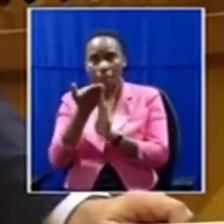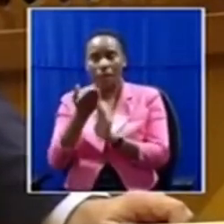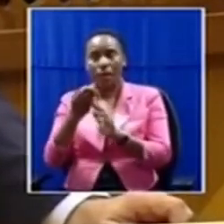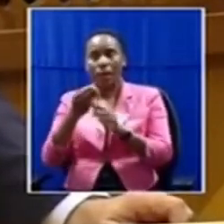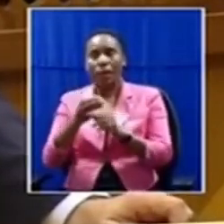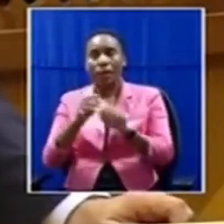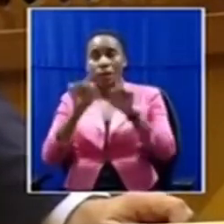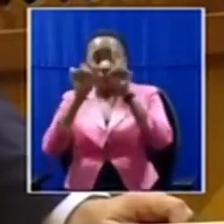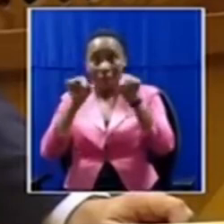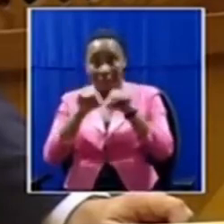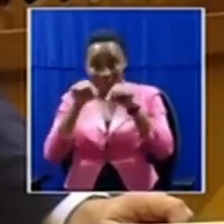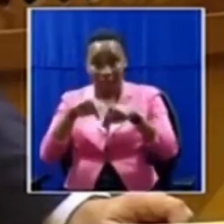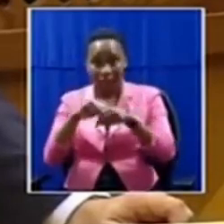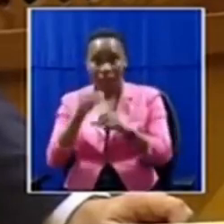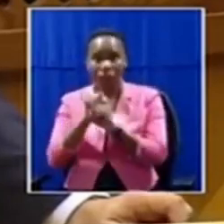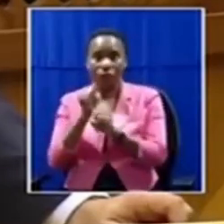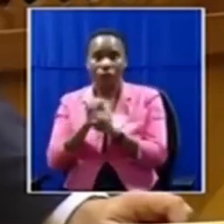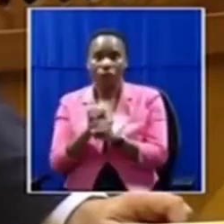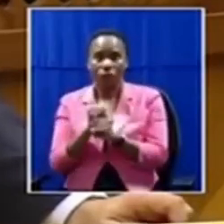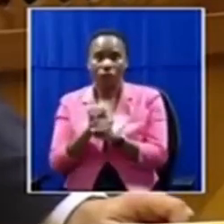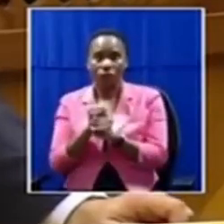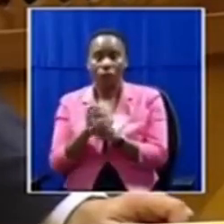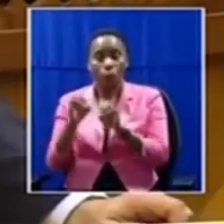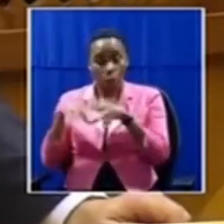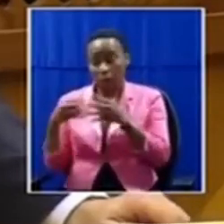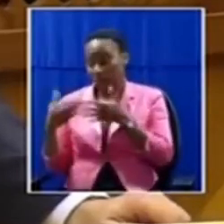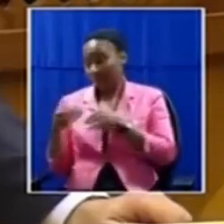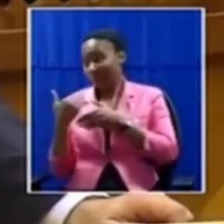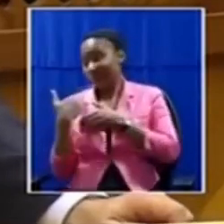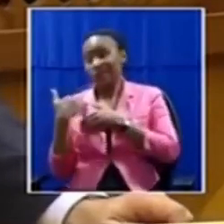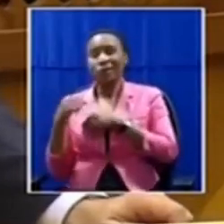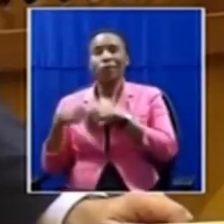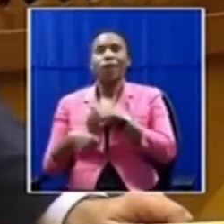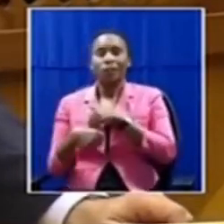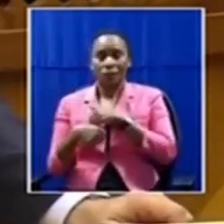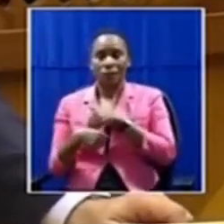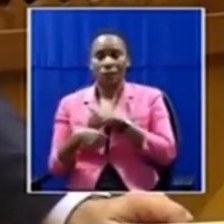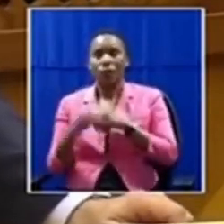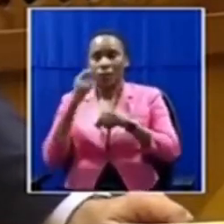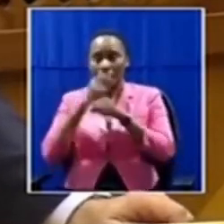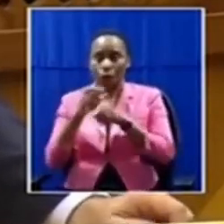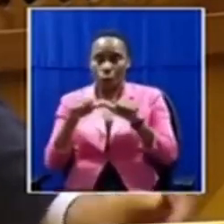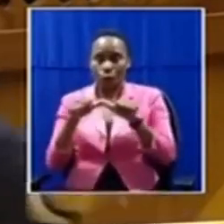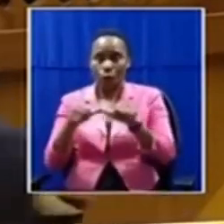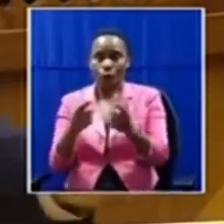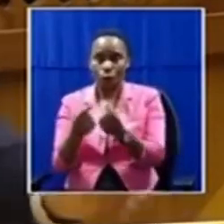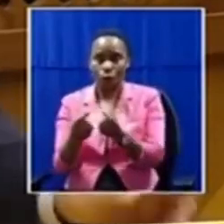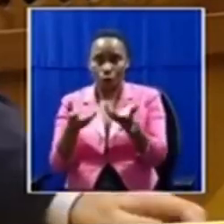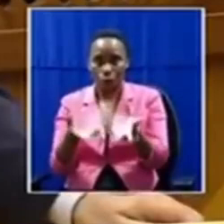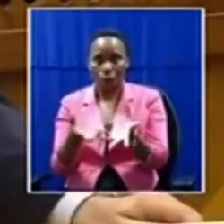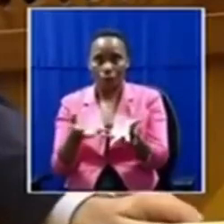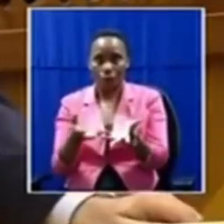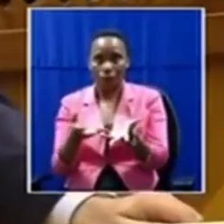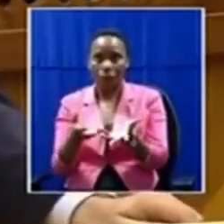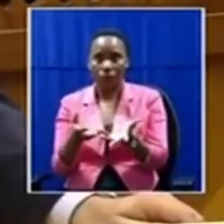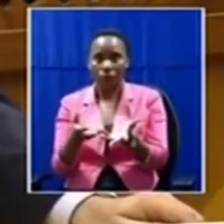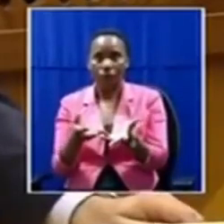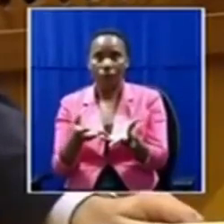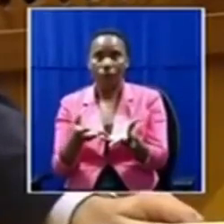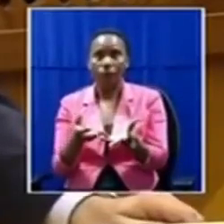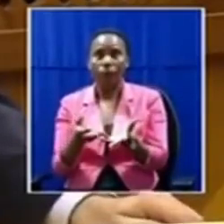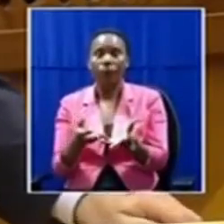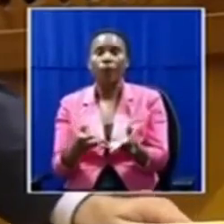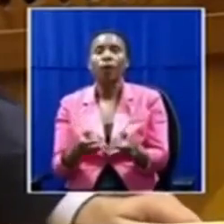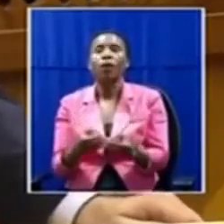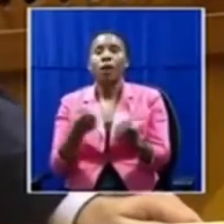Ek kry glad nie 'n gevoel van slaan terug uit sy kamp nie. Tog lyk hy vir my na 'n goeie ou wat wel ons belange op sy hart